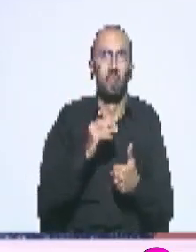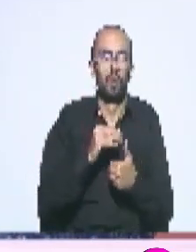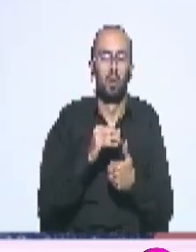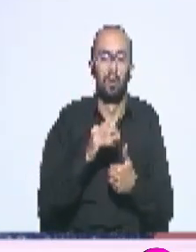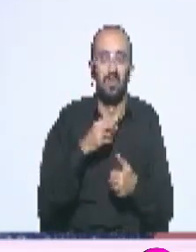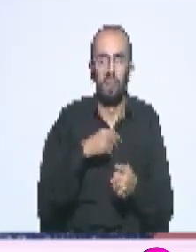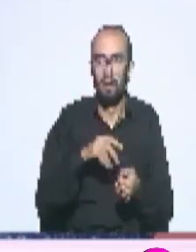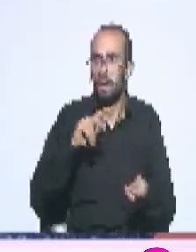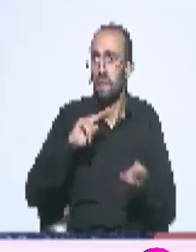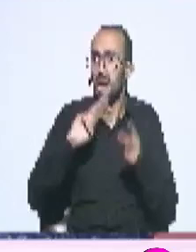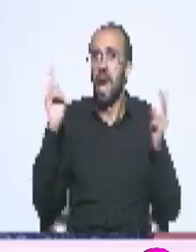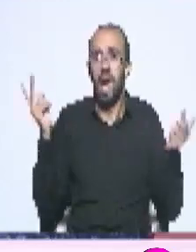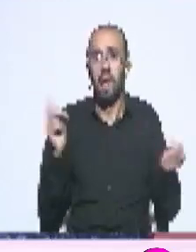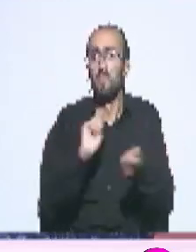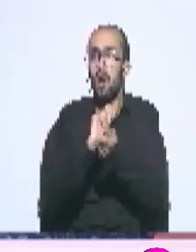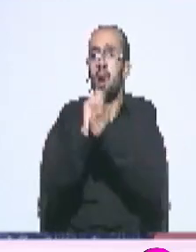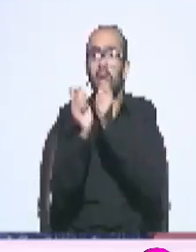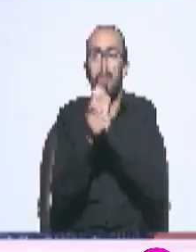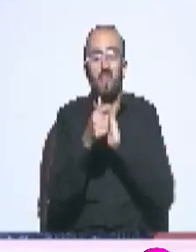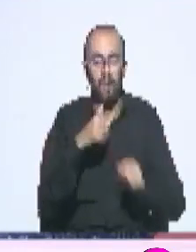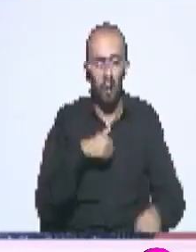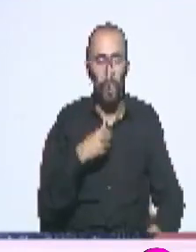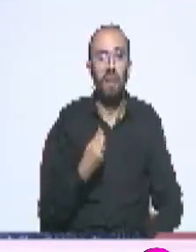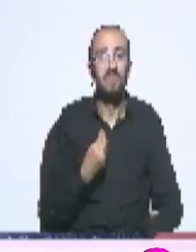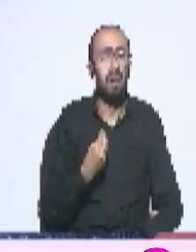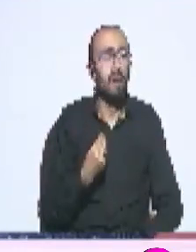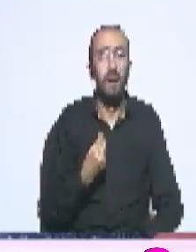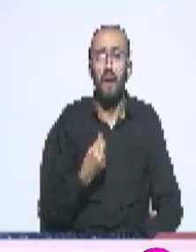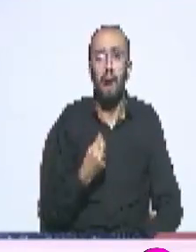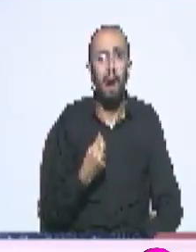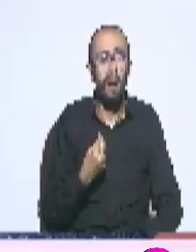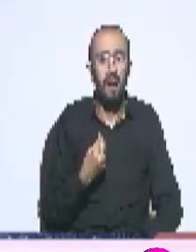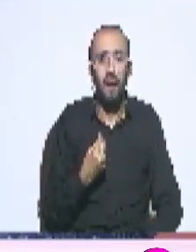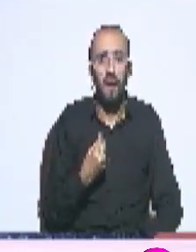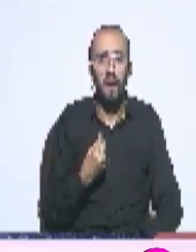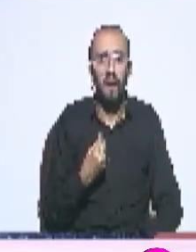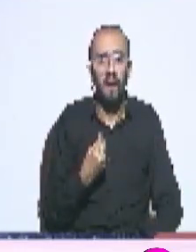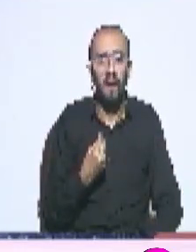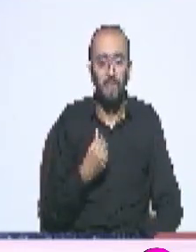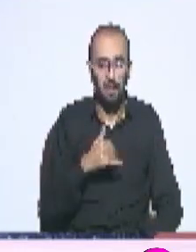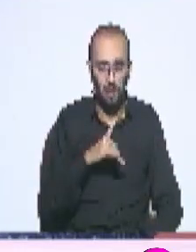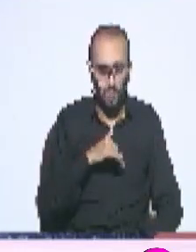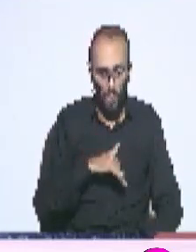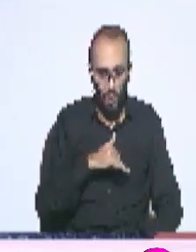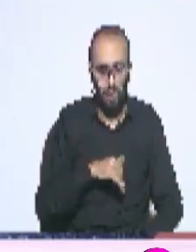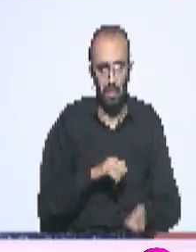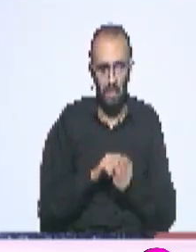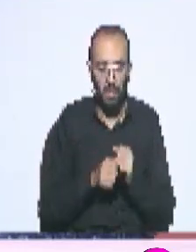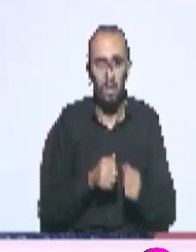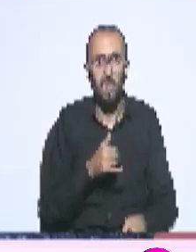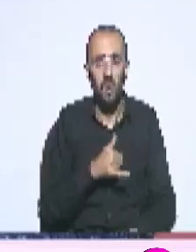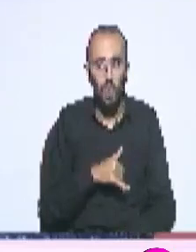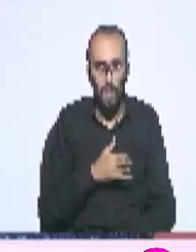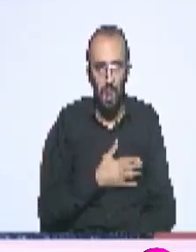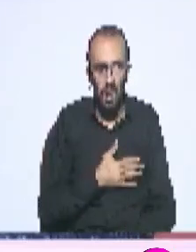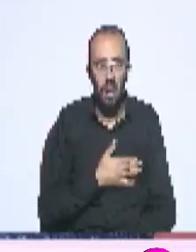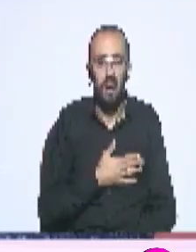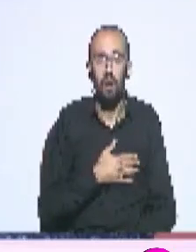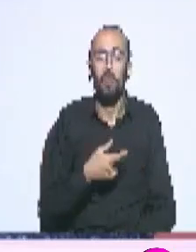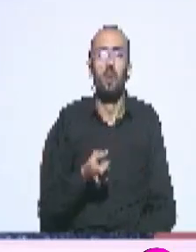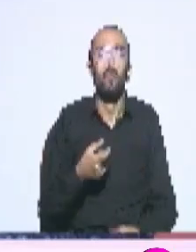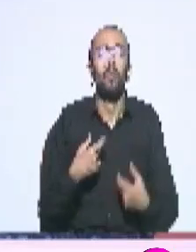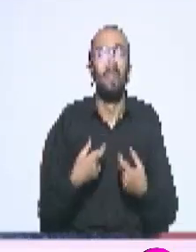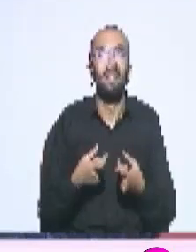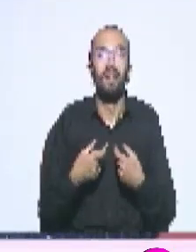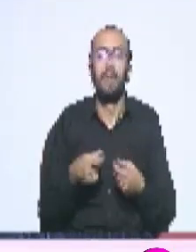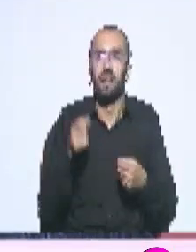تغير العالم وانت لسه سايب نفسك انت لما بتشتغل على نفسك وبتبتدي من الداخل زي ما قلنا بتلاقي اوتوماتيك ابتديت